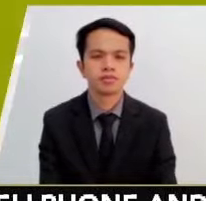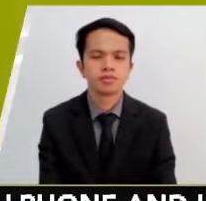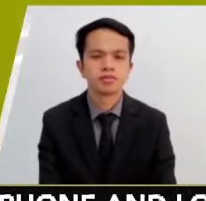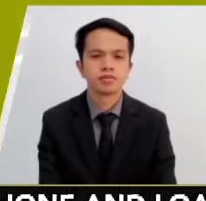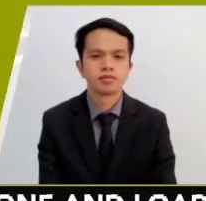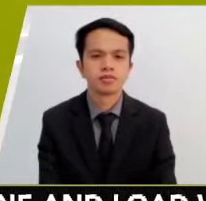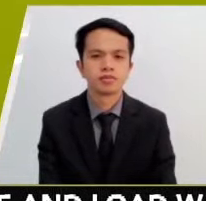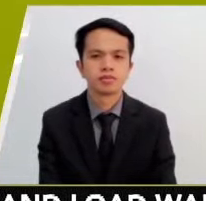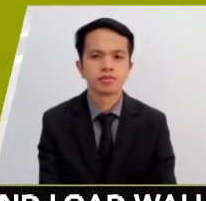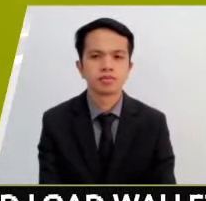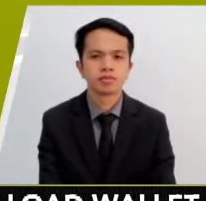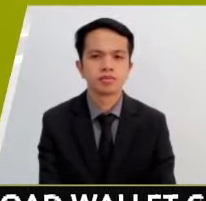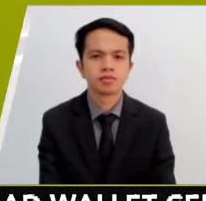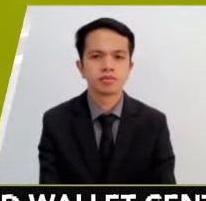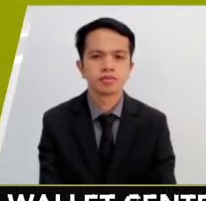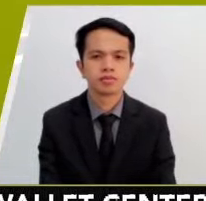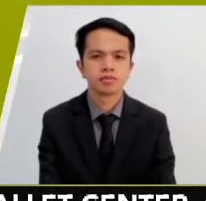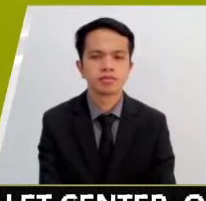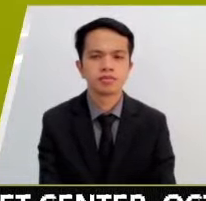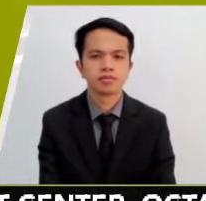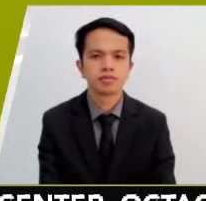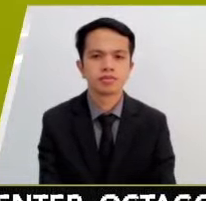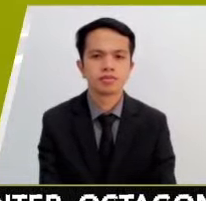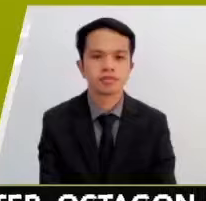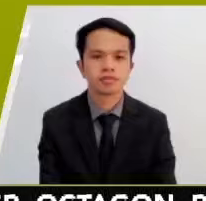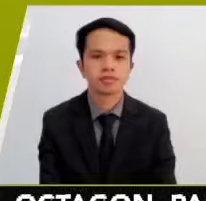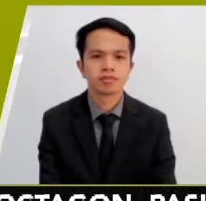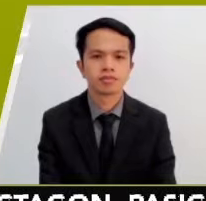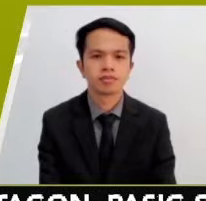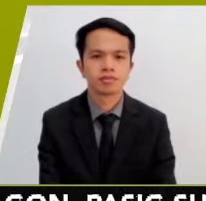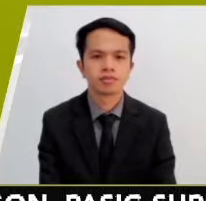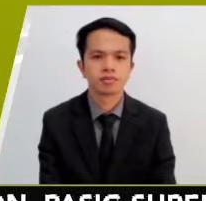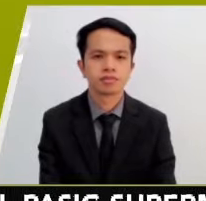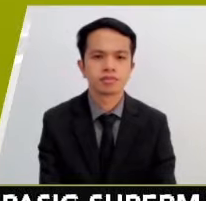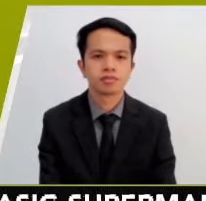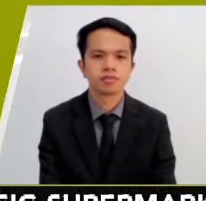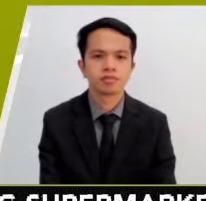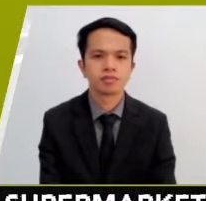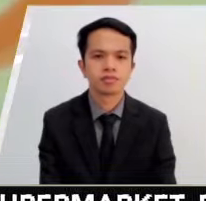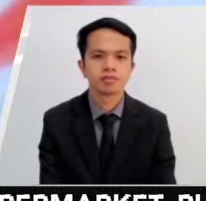Ito ang inyong Regional TV News.